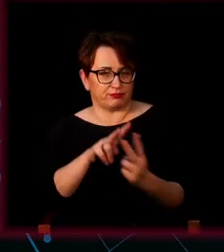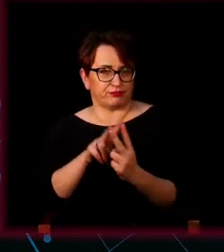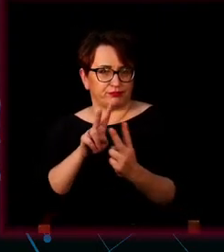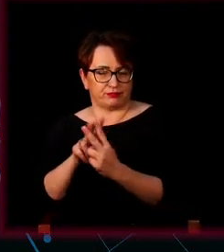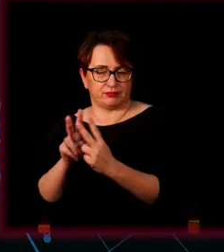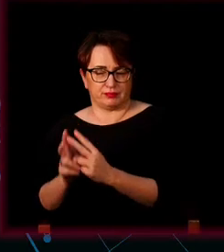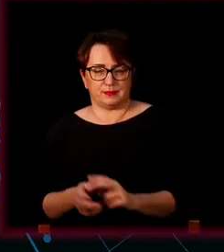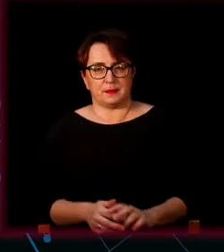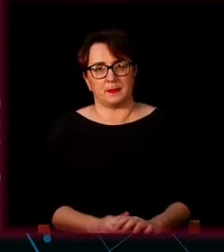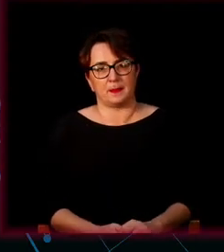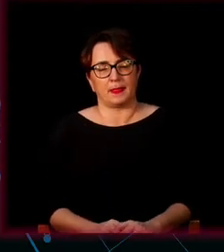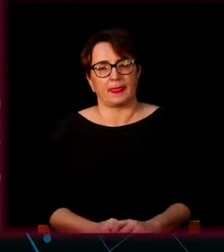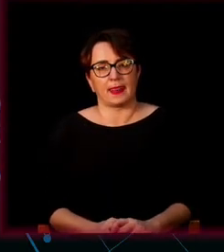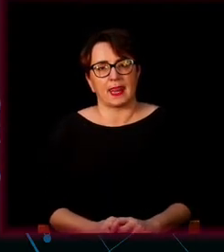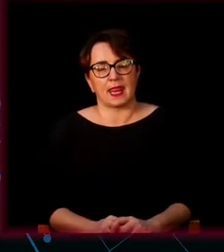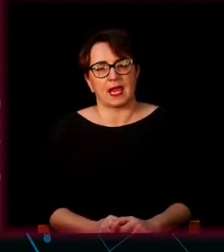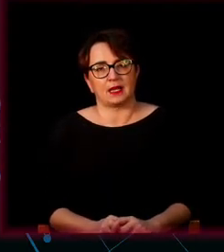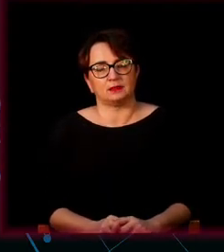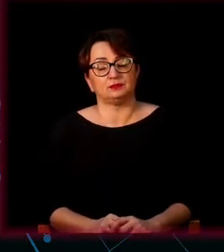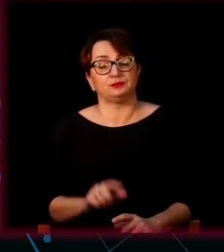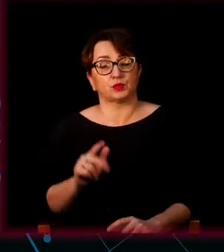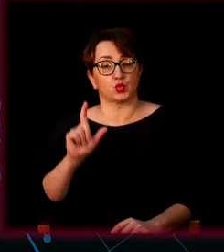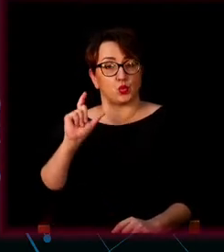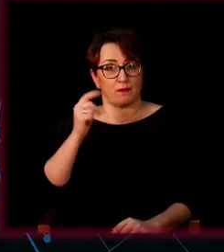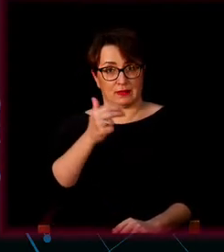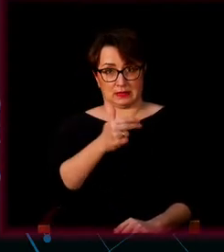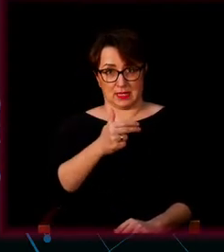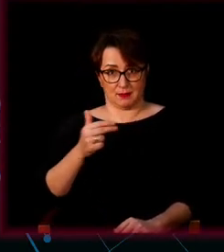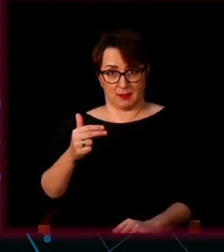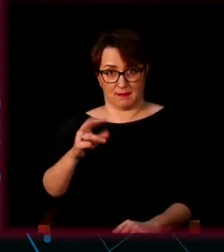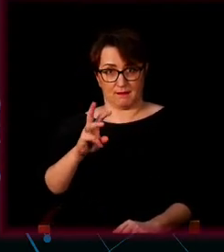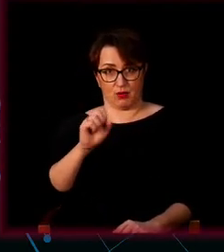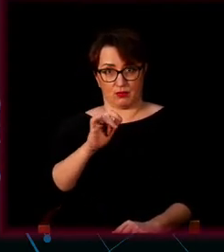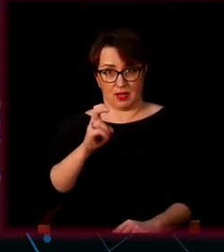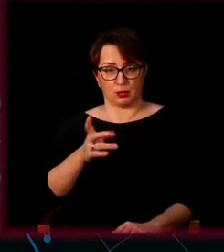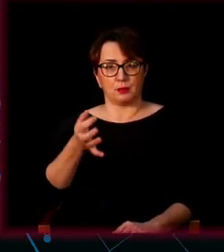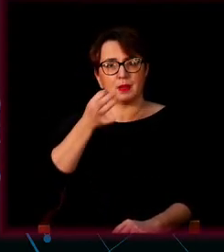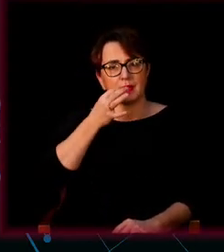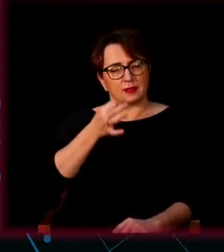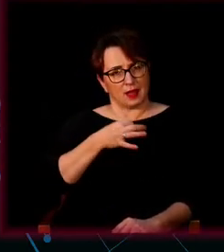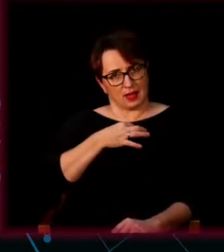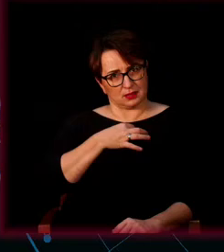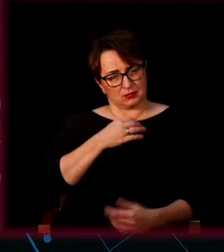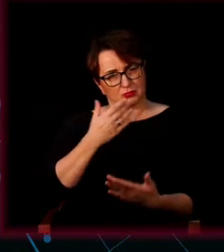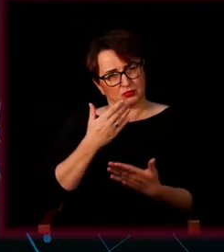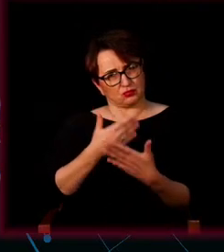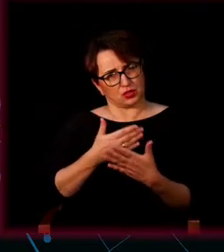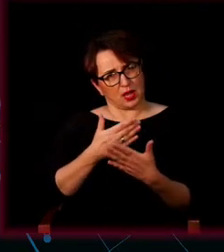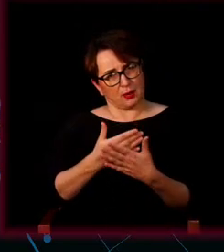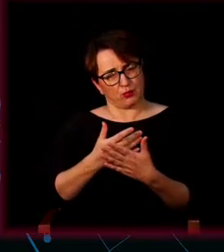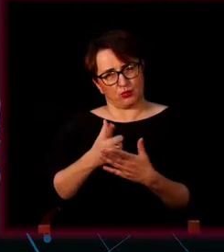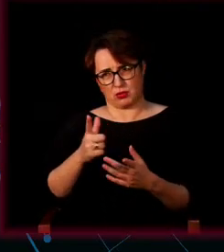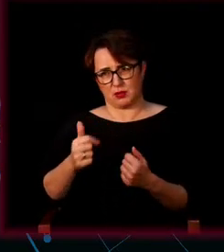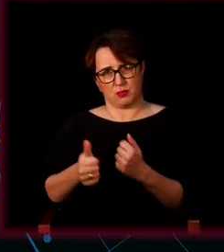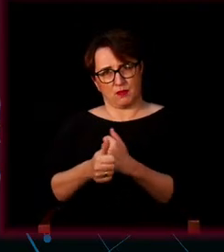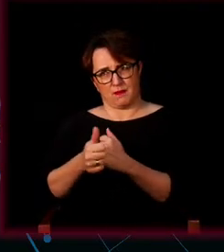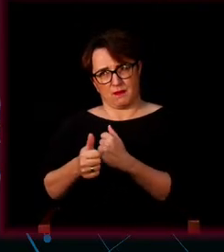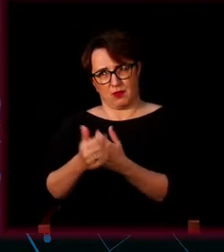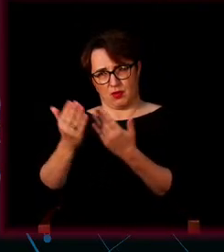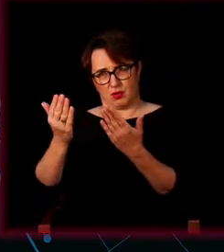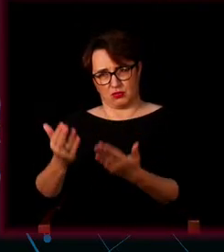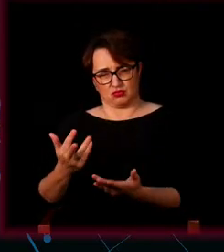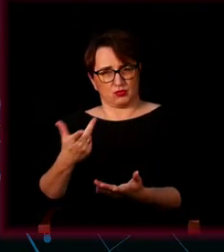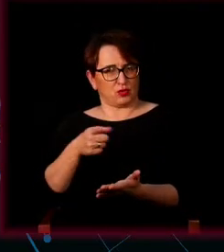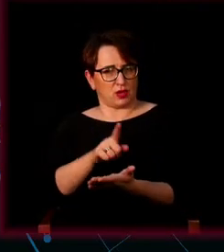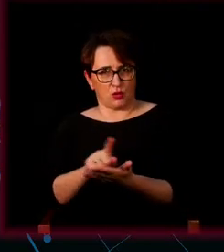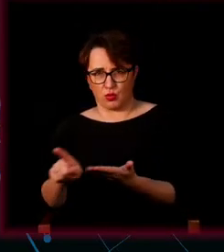czynienia. No ale właśnie wracając do tego głównego wątku, czyli do tego pytania, czemu mu się nie powodzi, czemu on nie potrafi zrozumieć